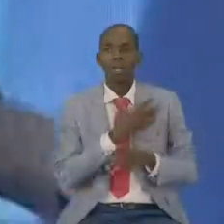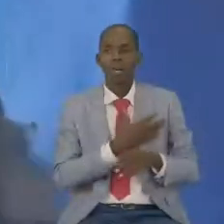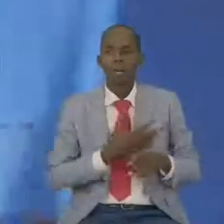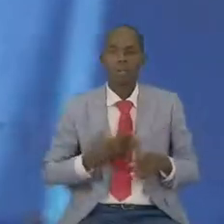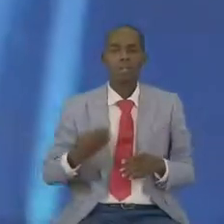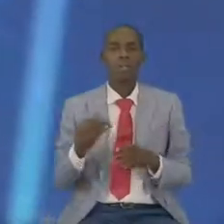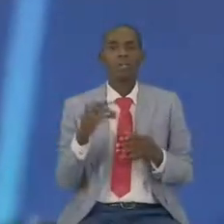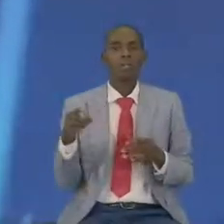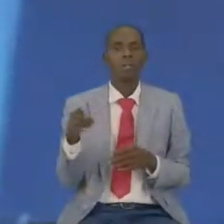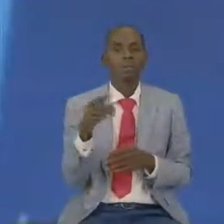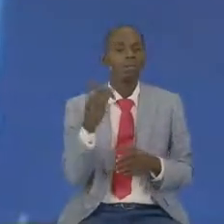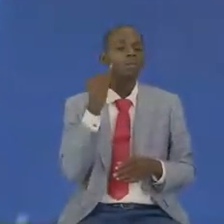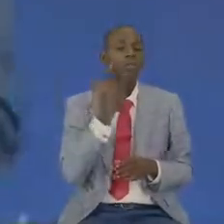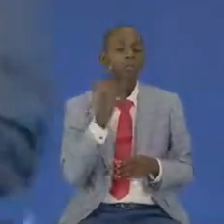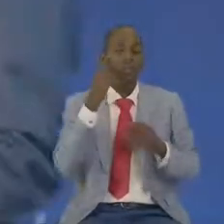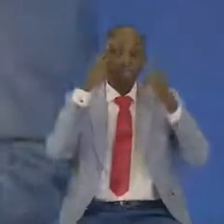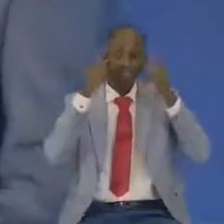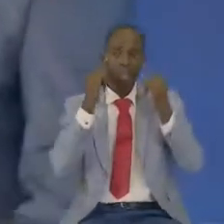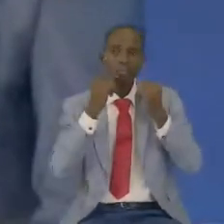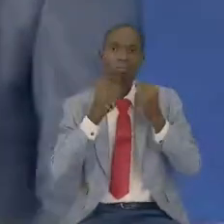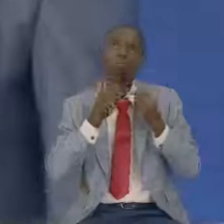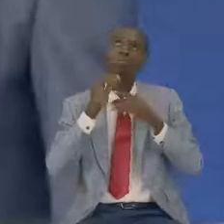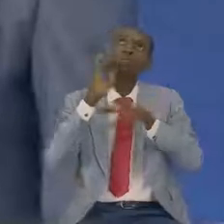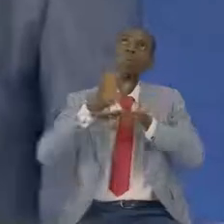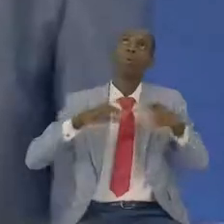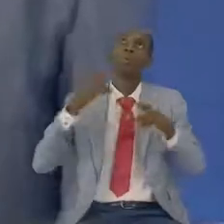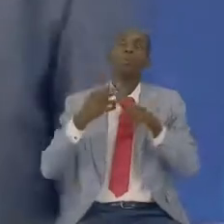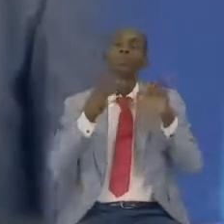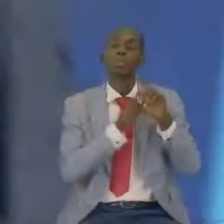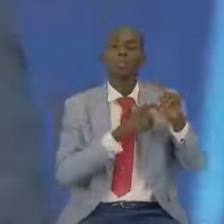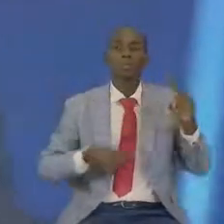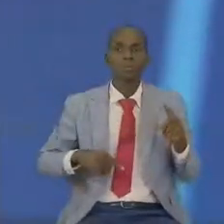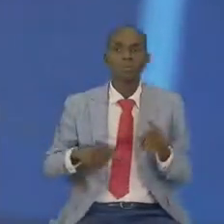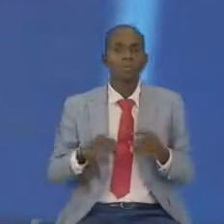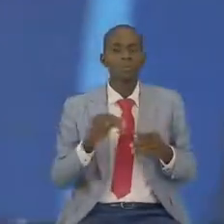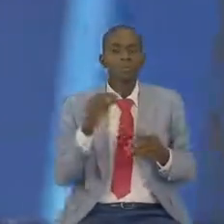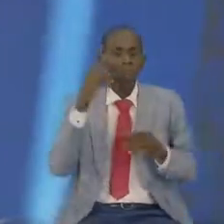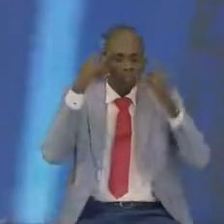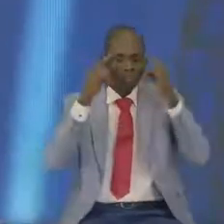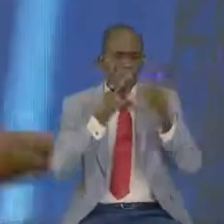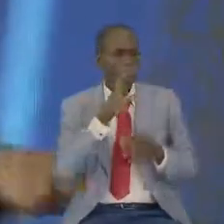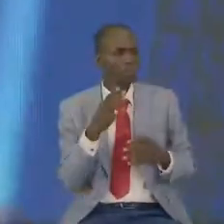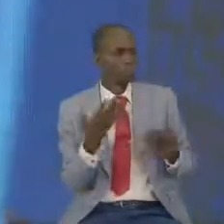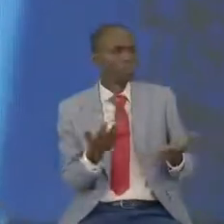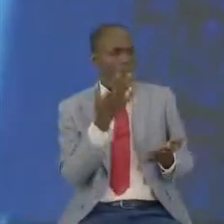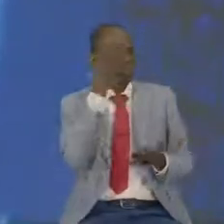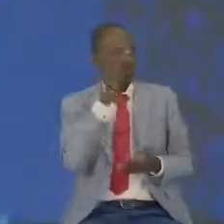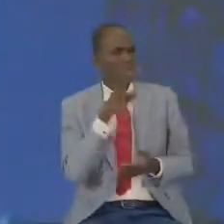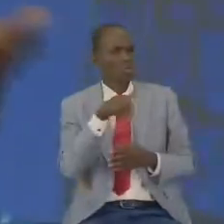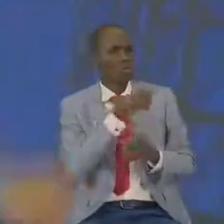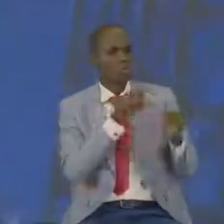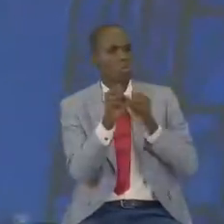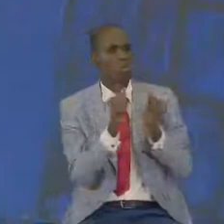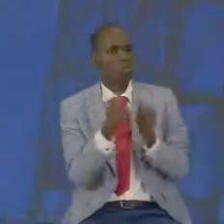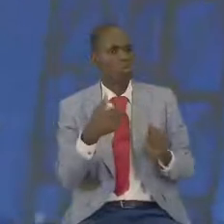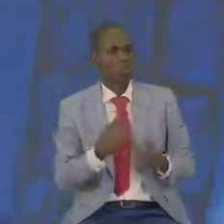cria à l'Éternel. Il n'a pas appelé, il n'a pas donné de nom aux gens, il n'a pas discuté avec eux. Il dit, vous venez encore, hein?